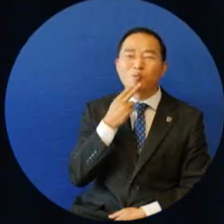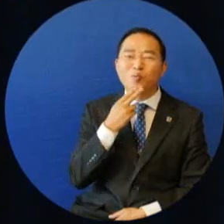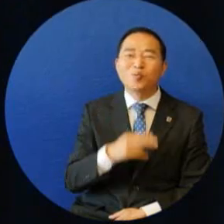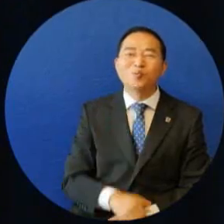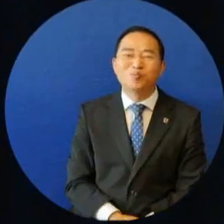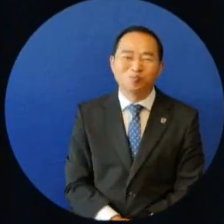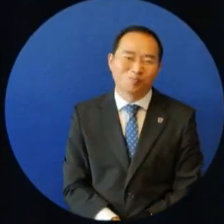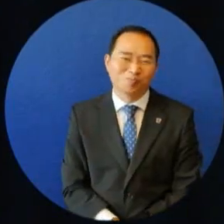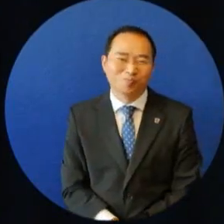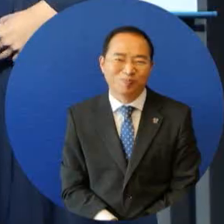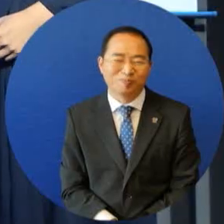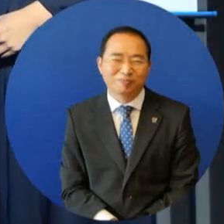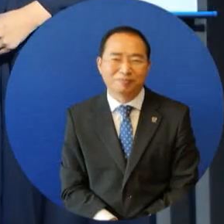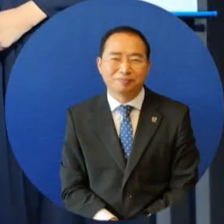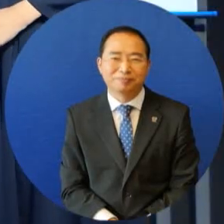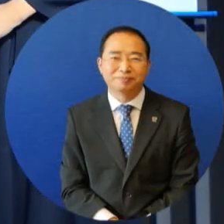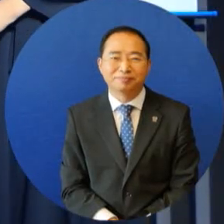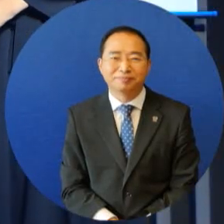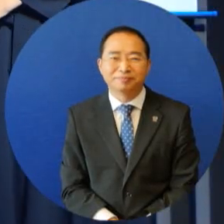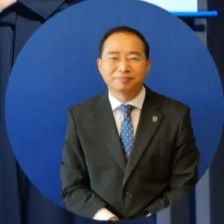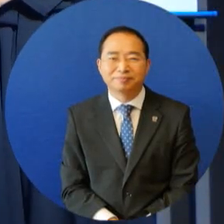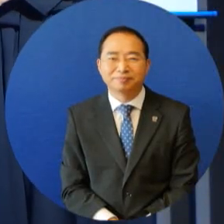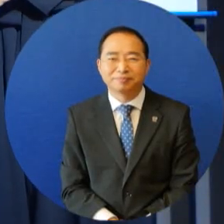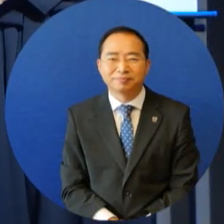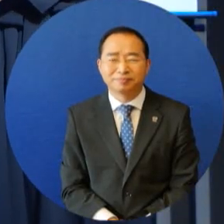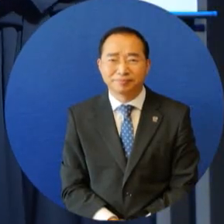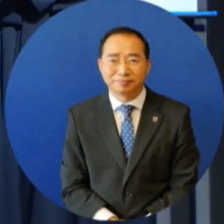투자할 돈이 없어서예요.